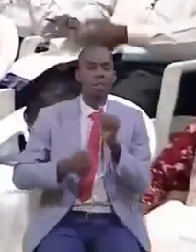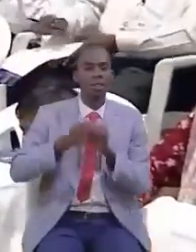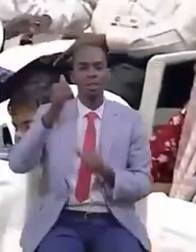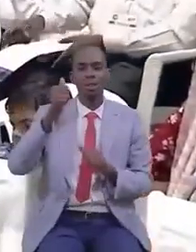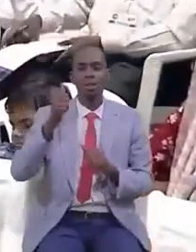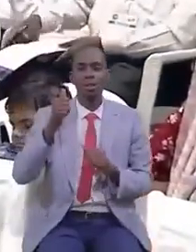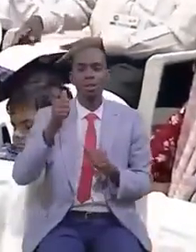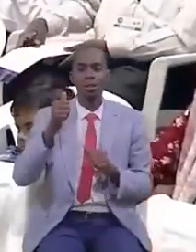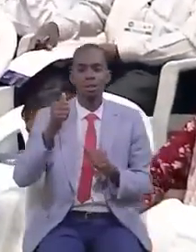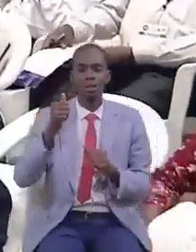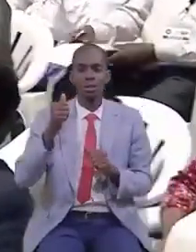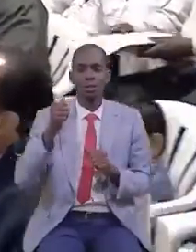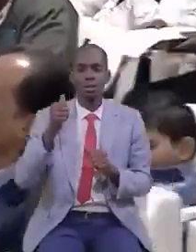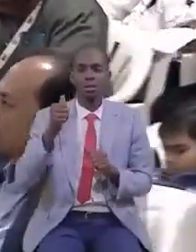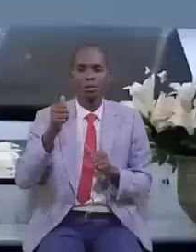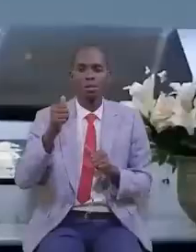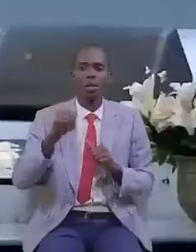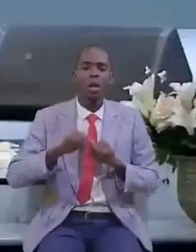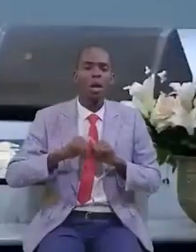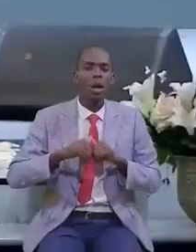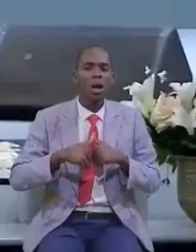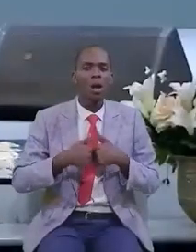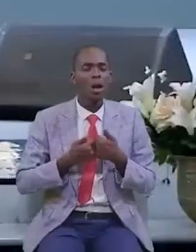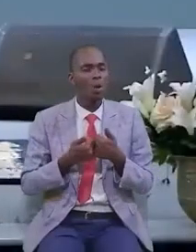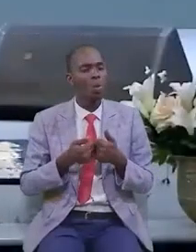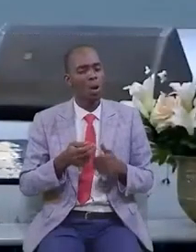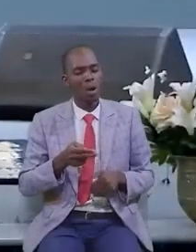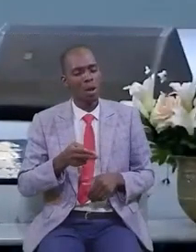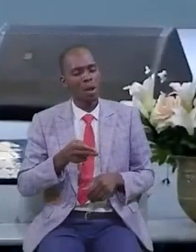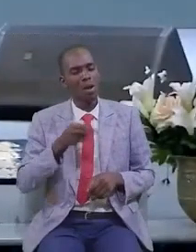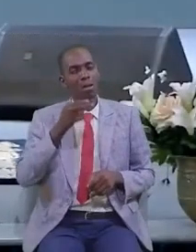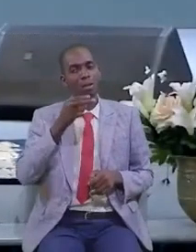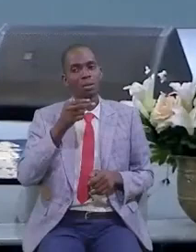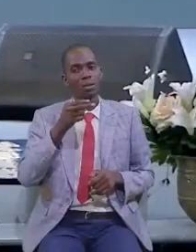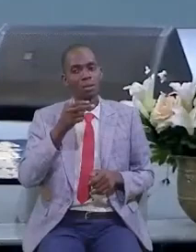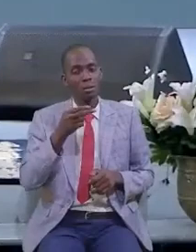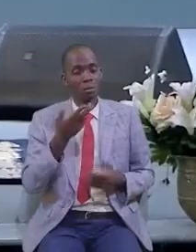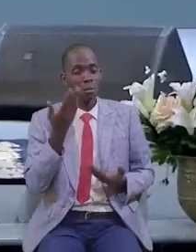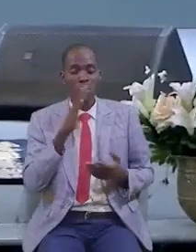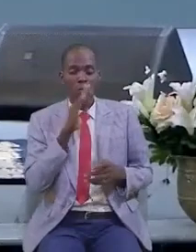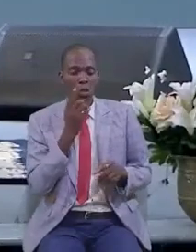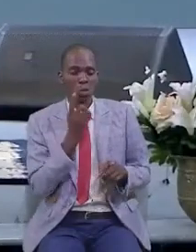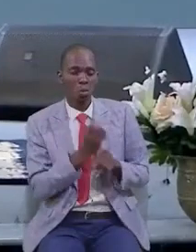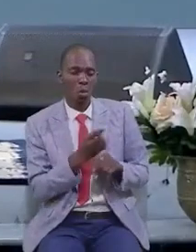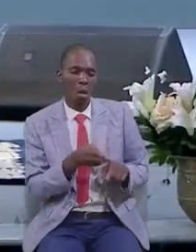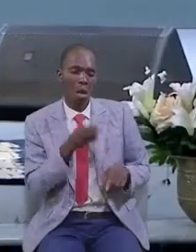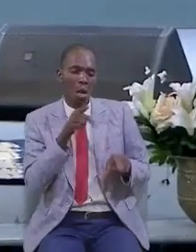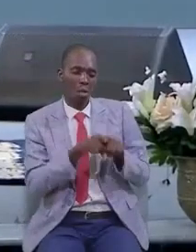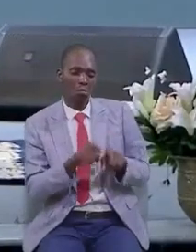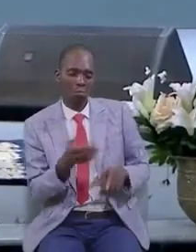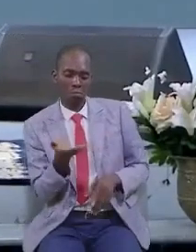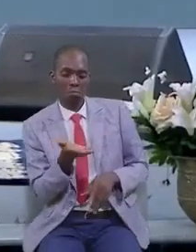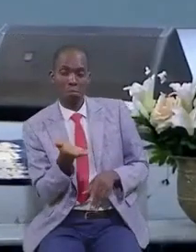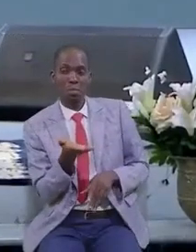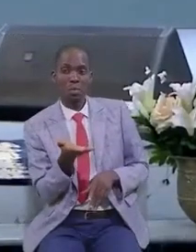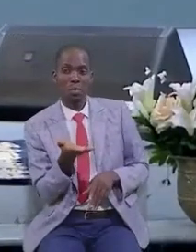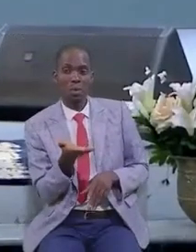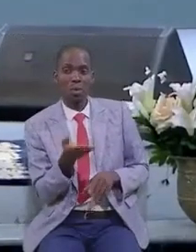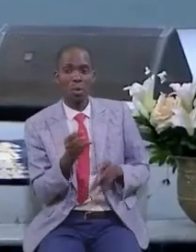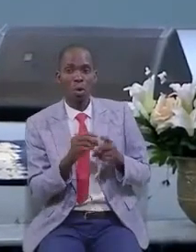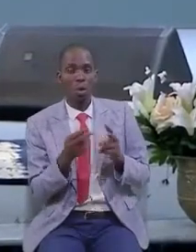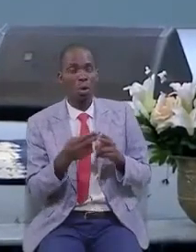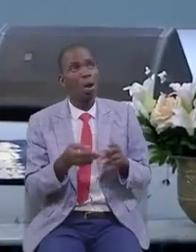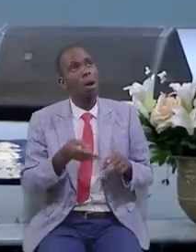ఉన్నతమైనవి. హౌ హై. ఎంత ఉన్నతమైనవి. లైక్ దిస్. ఇలా పోల్చుకుంటే. లైక్ దట్.